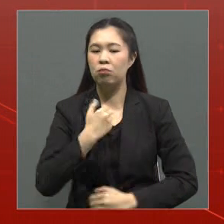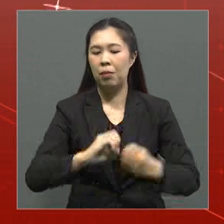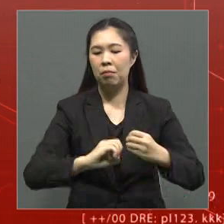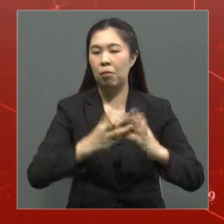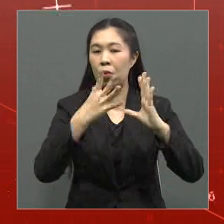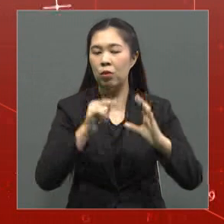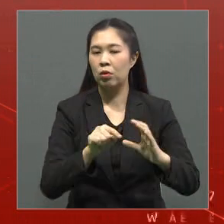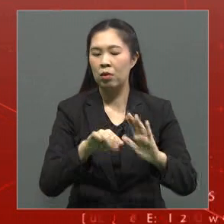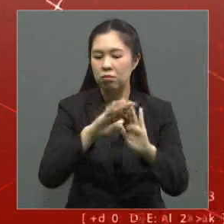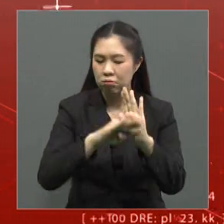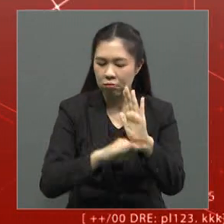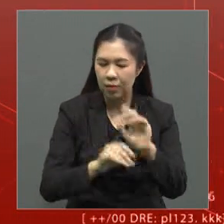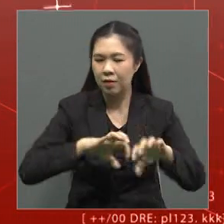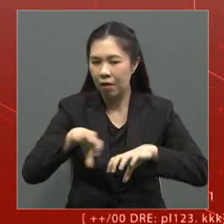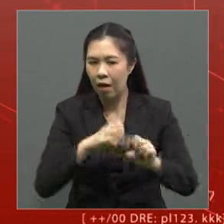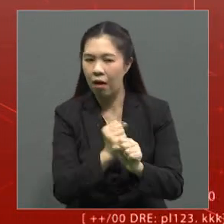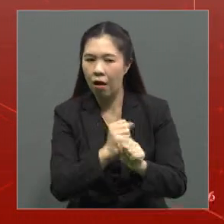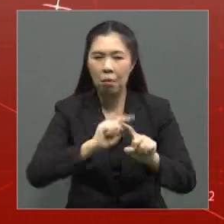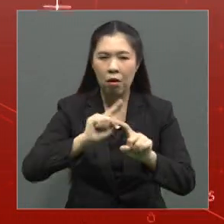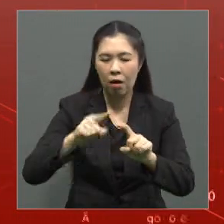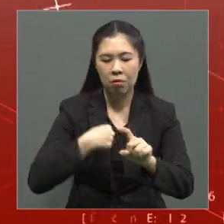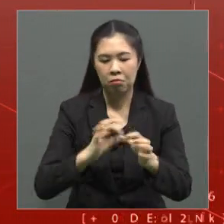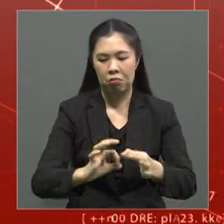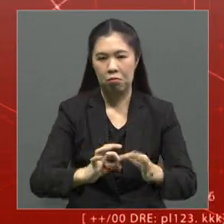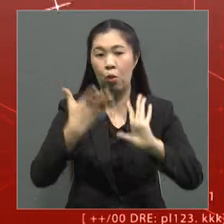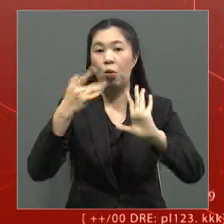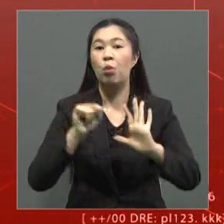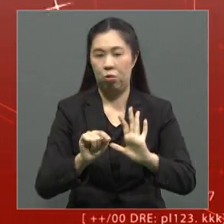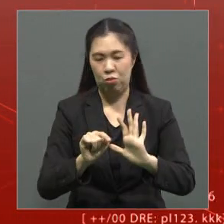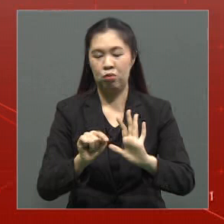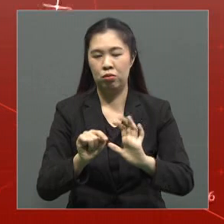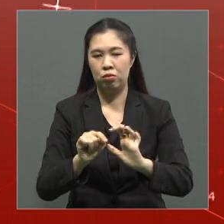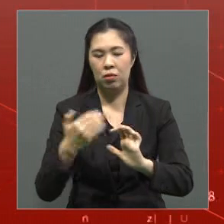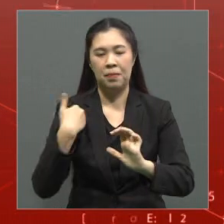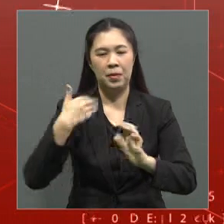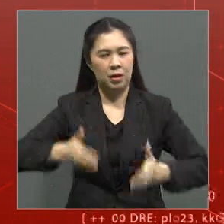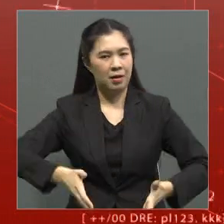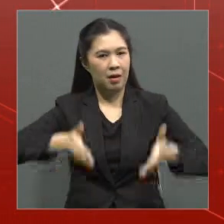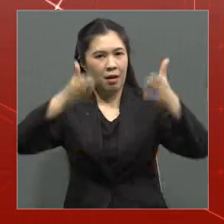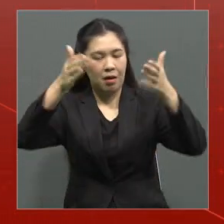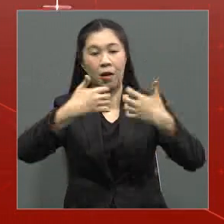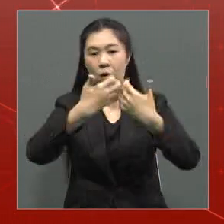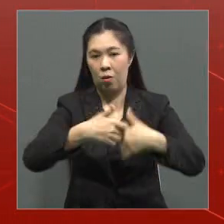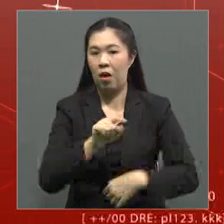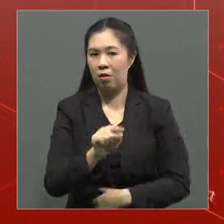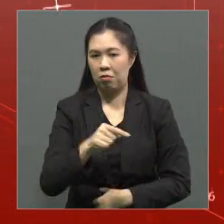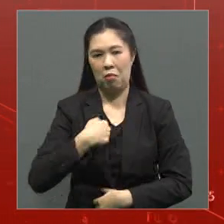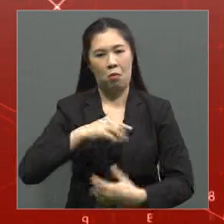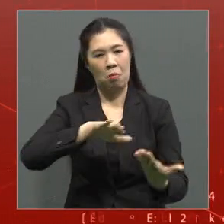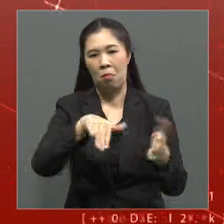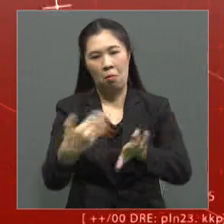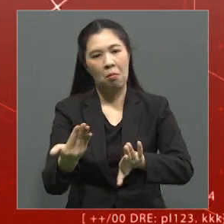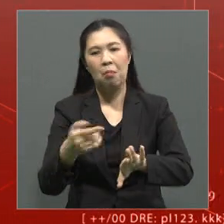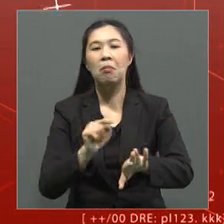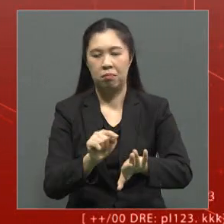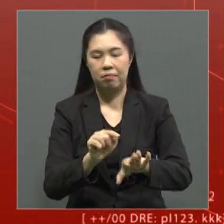ไปยังหลุมเก็บดินระเบิดทำให้สถานที่เป็นสถานอาคารน่ะประกอบการต่างๆที่ทำพลุเนี่ยเสียหายทั้งหมดคือ